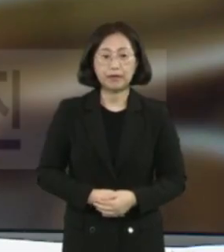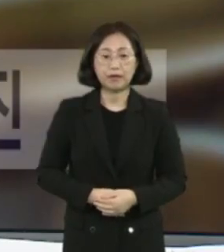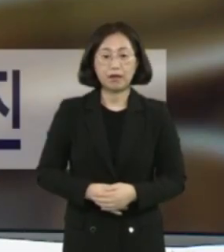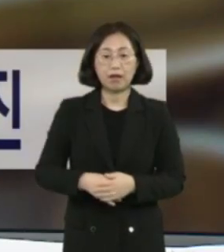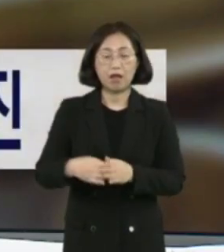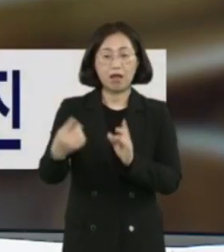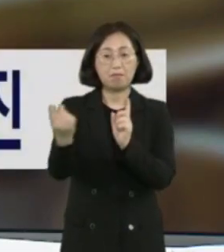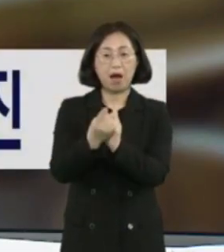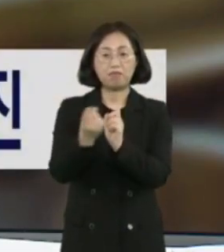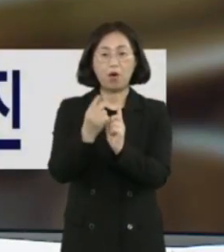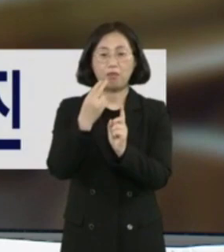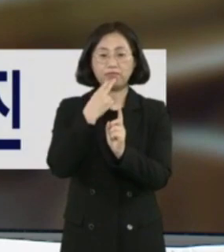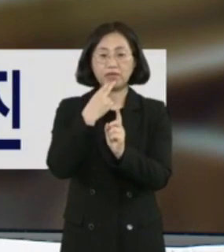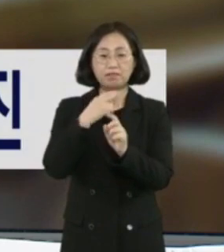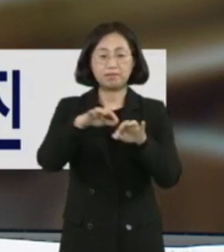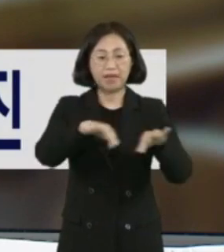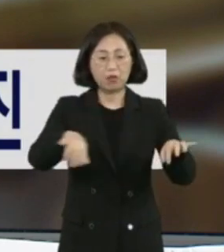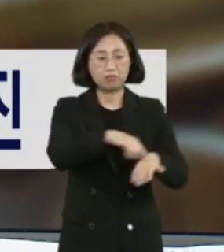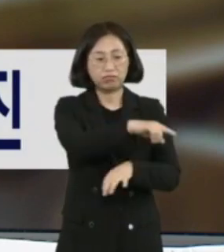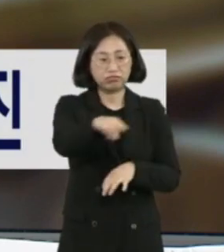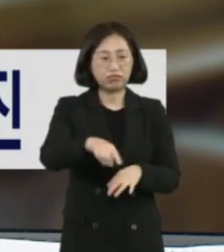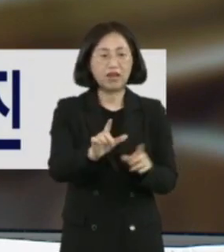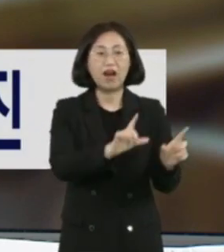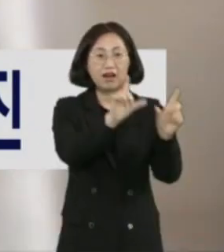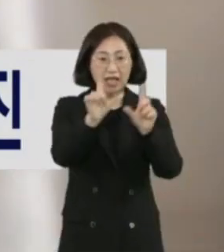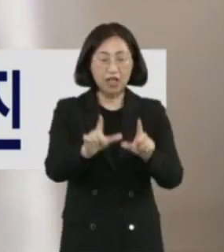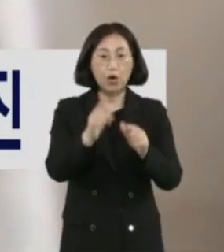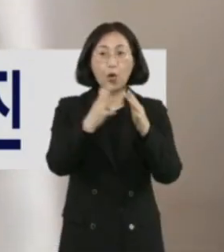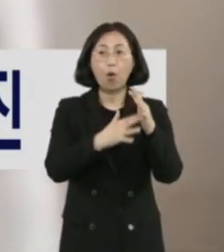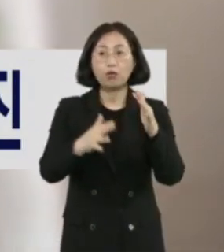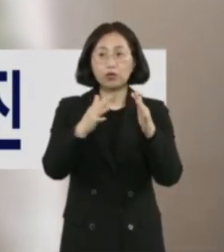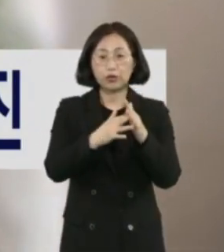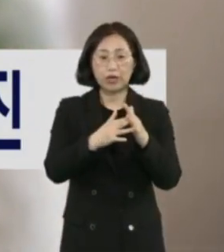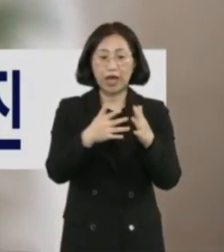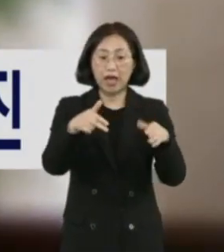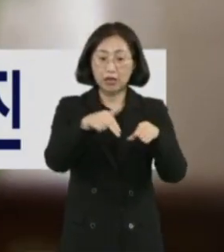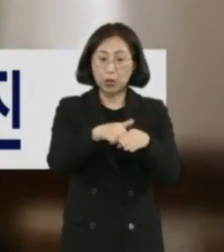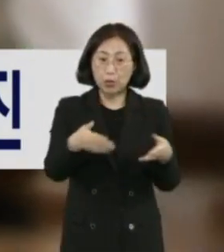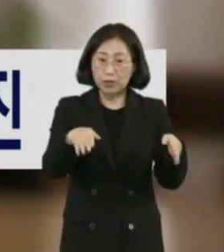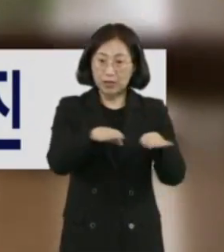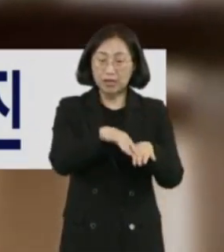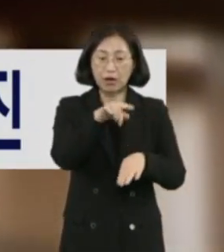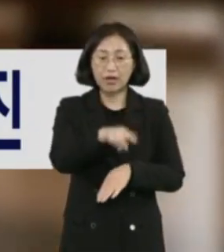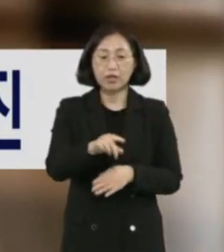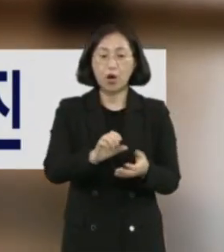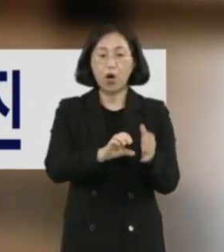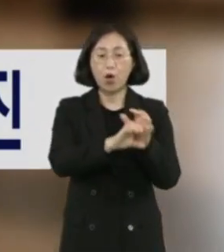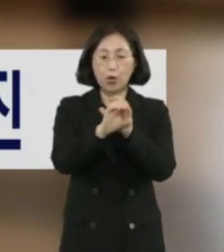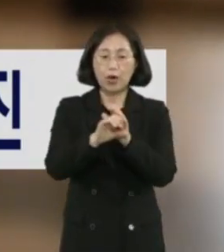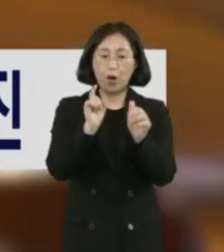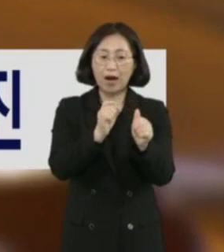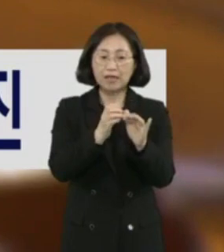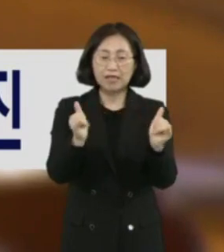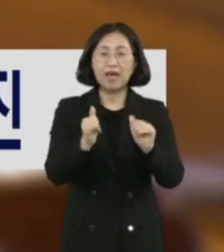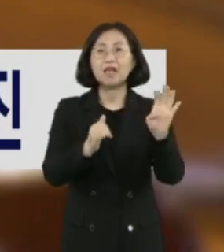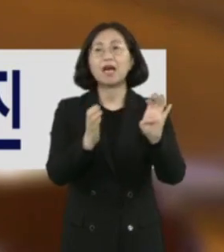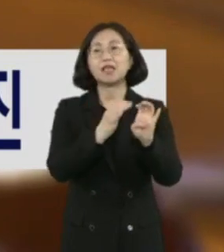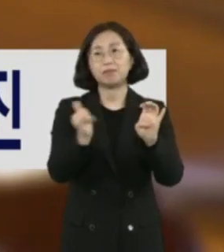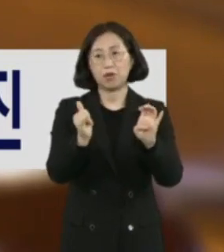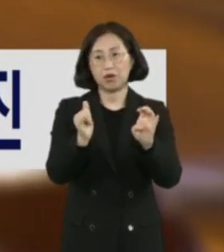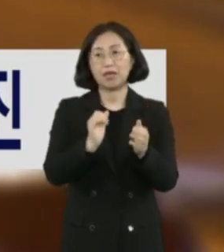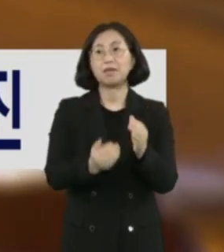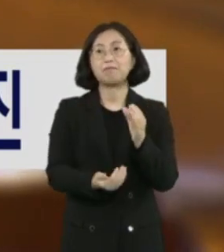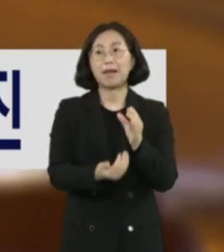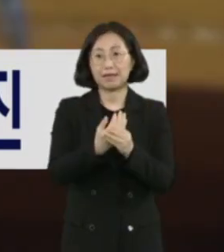외부인 접촉 없이 폐쇄적인 공동생활을 하던 공주의 한 종교시설에서 코로나19 확진자 40명이